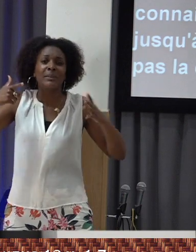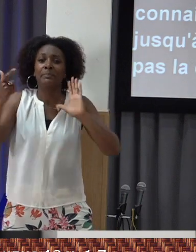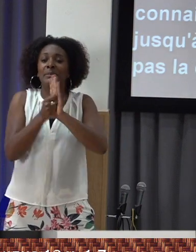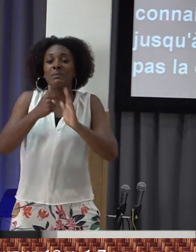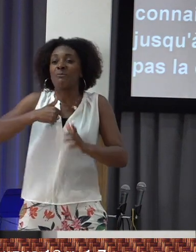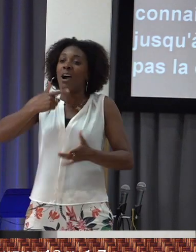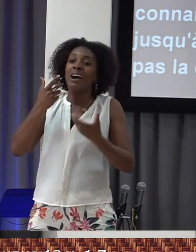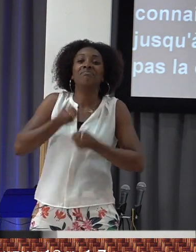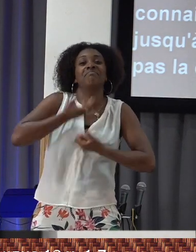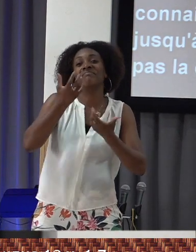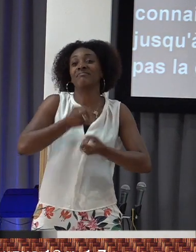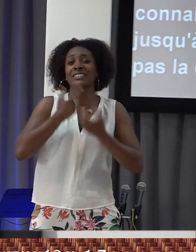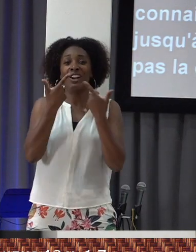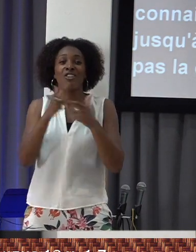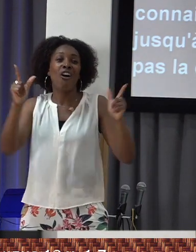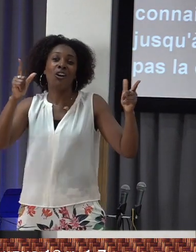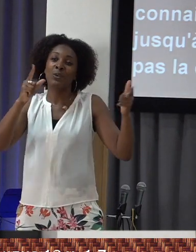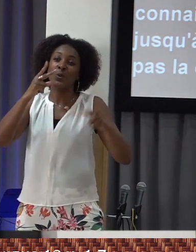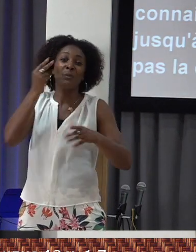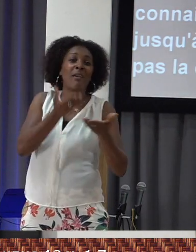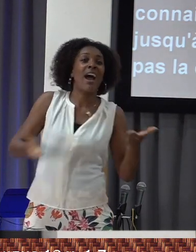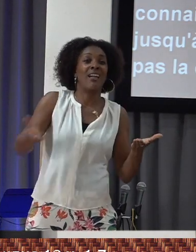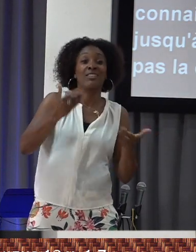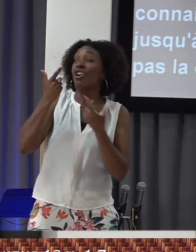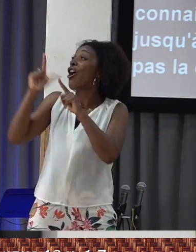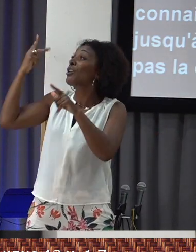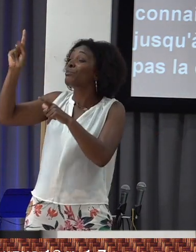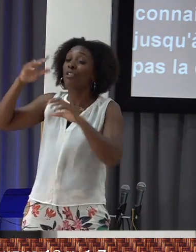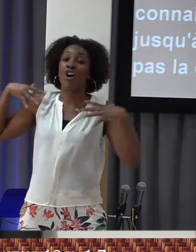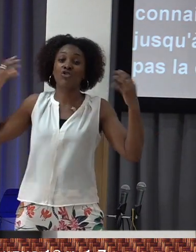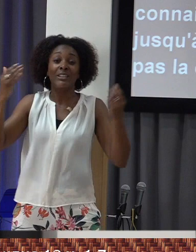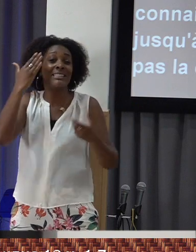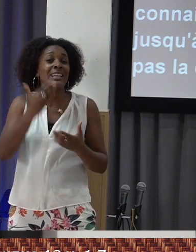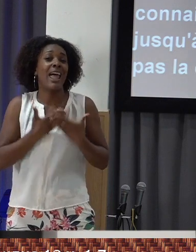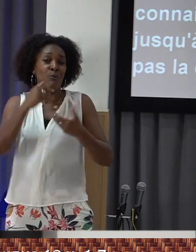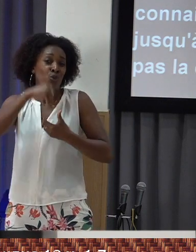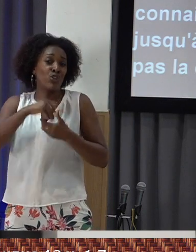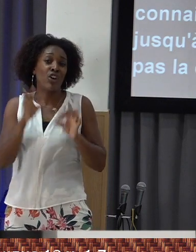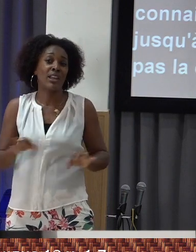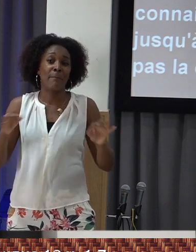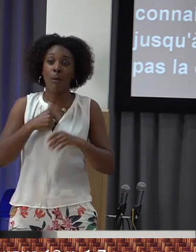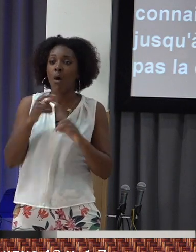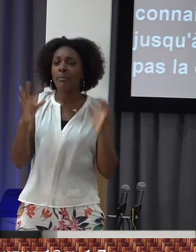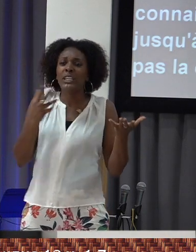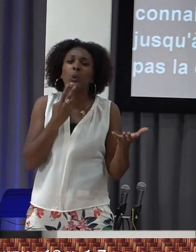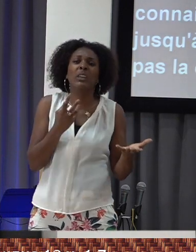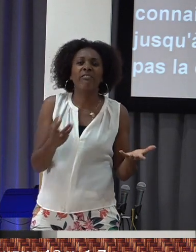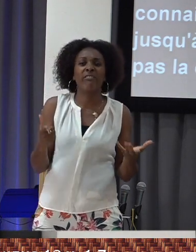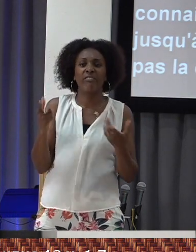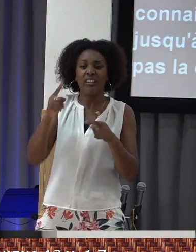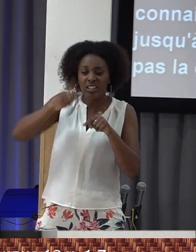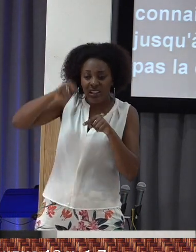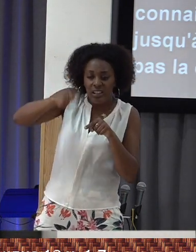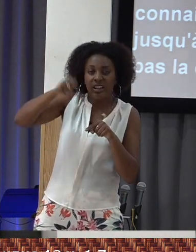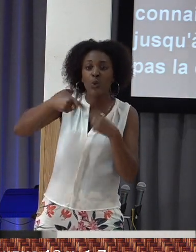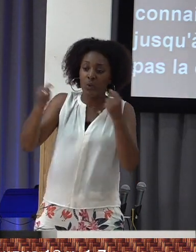les langues des hommes et des anges, si je n'ai pas la charité, je suis un airain qui résonne ou une cymbale